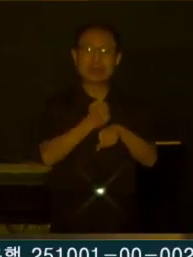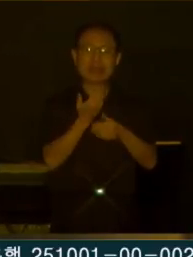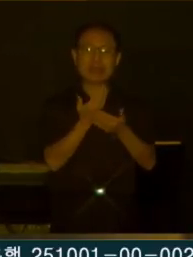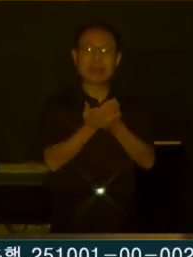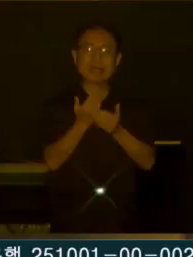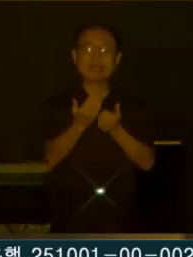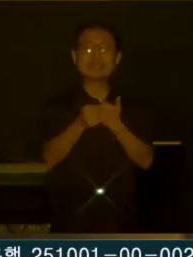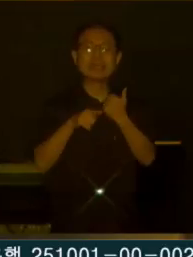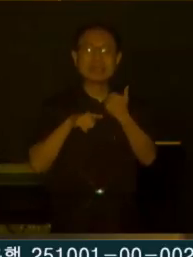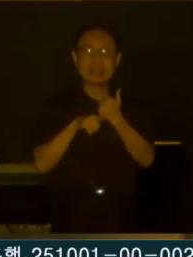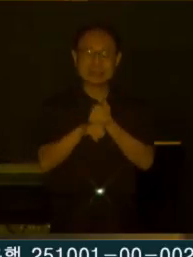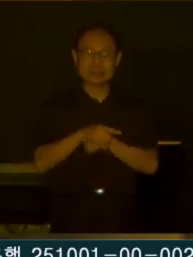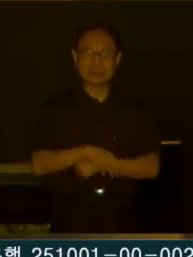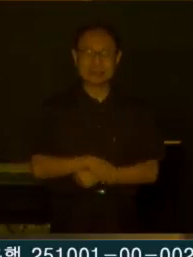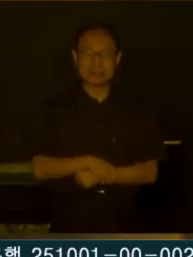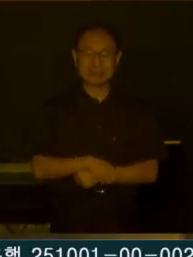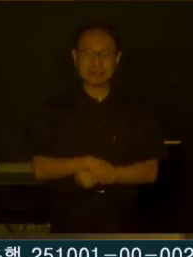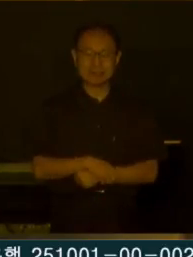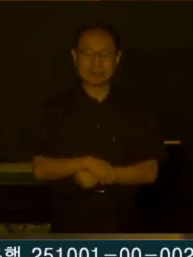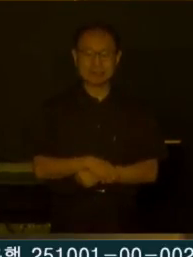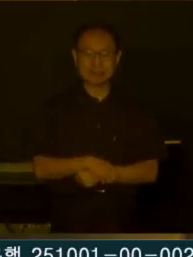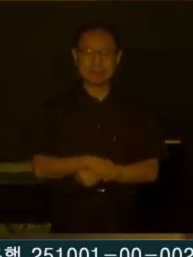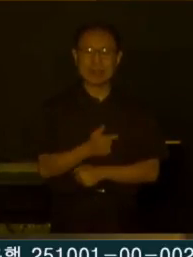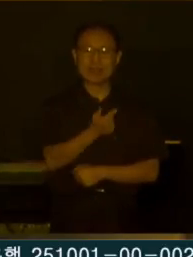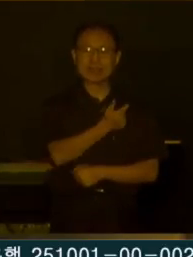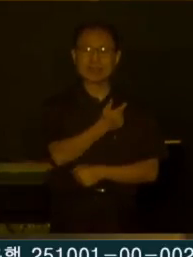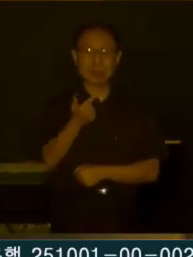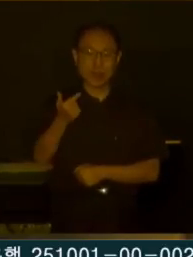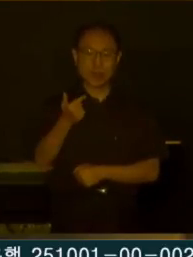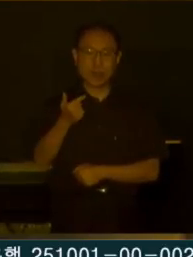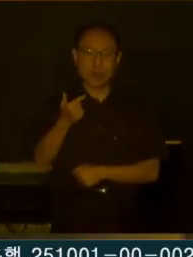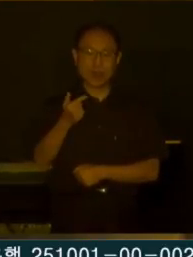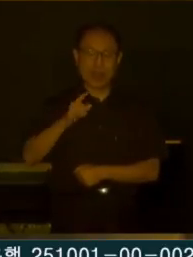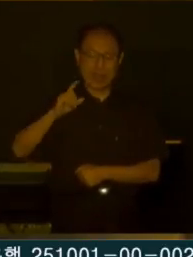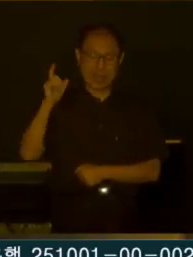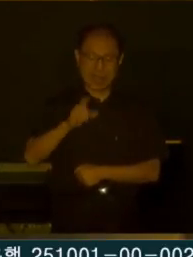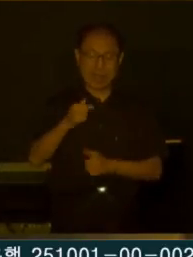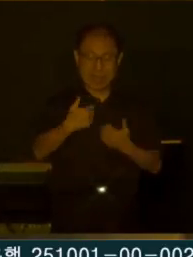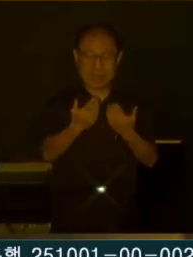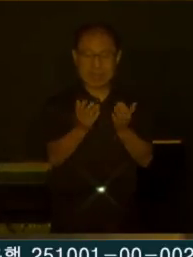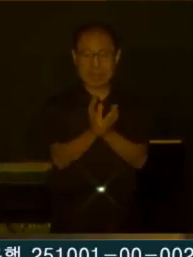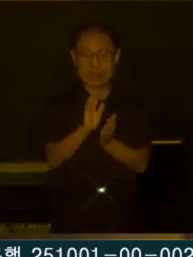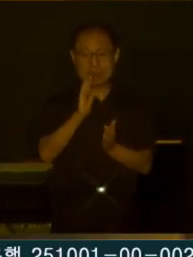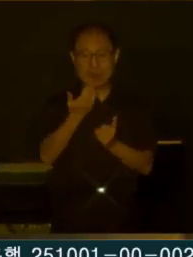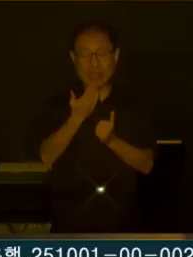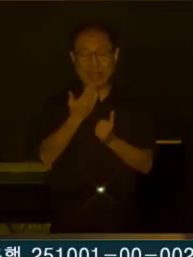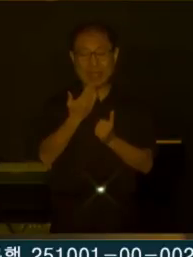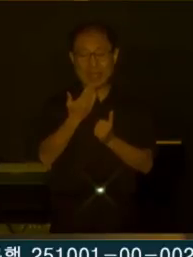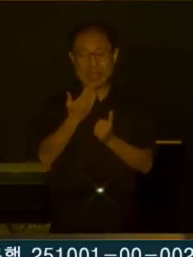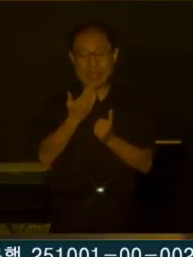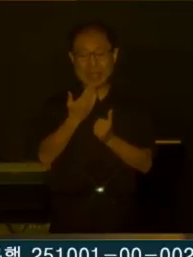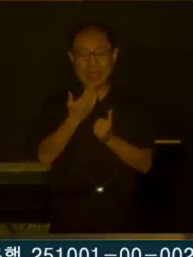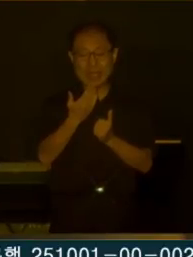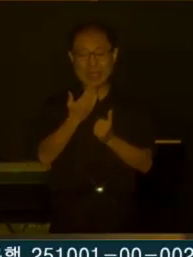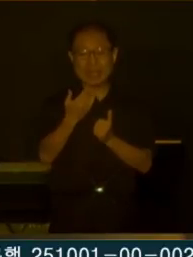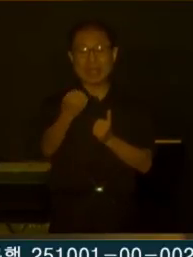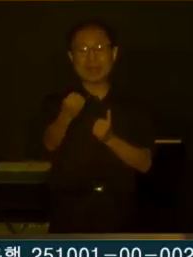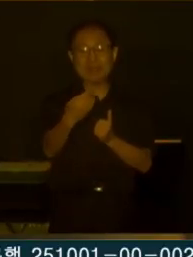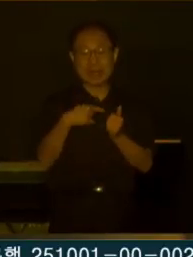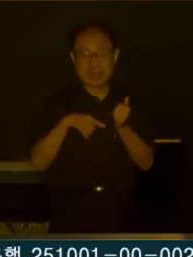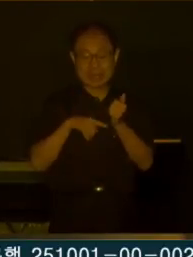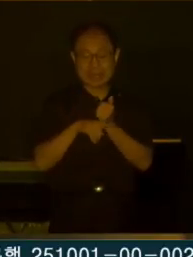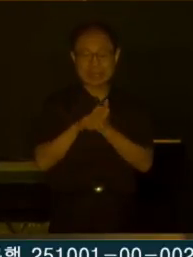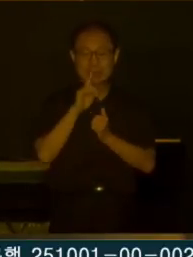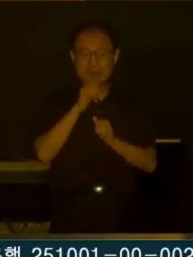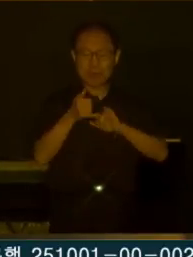뜻, 그리고 더 크고 강한 정당이 되어 달라는 그 뜻을